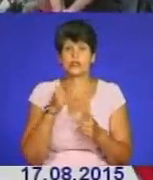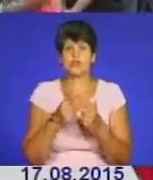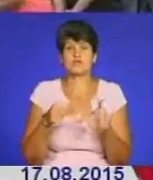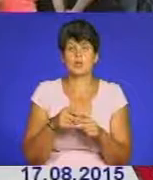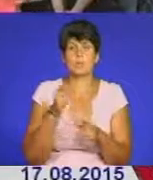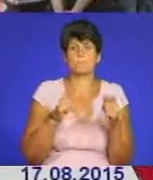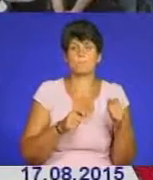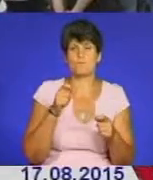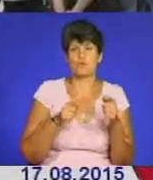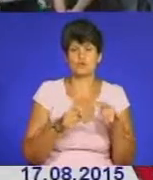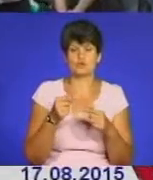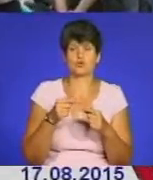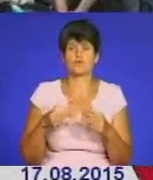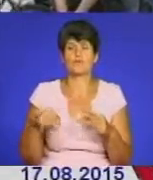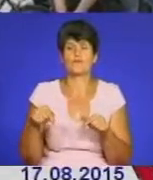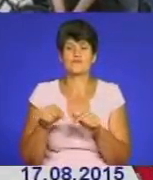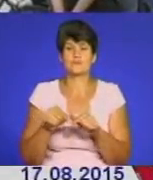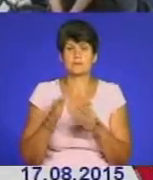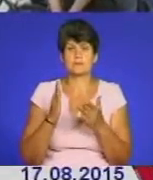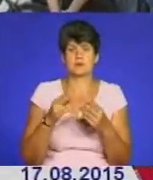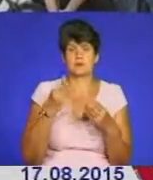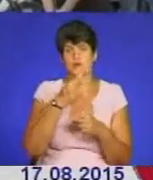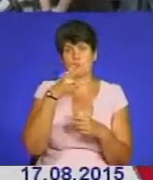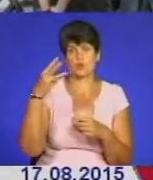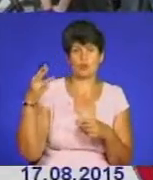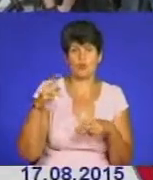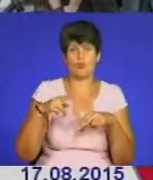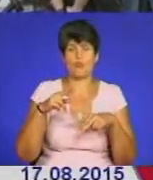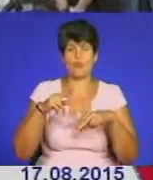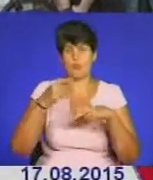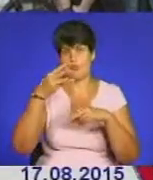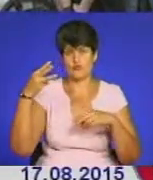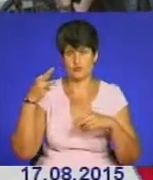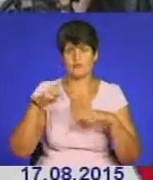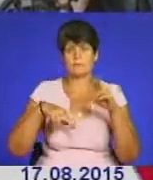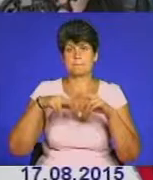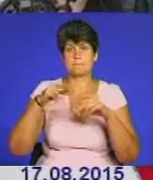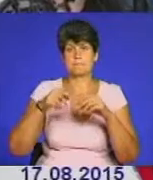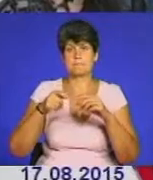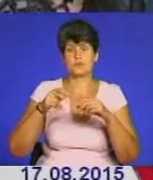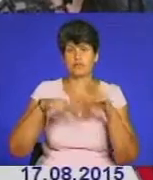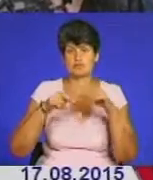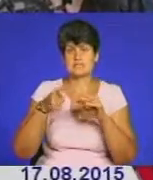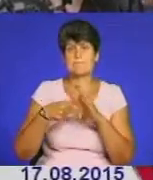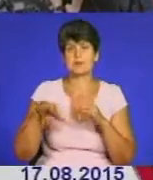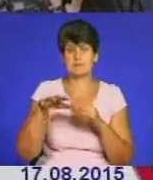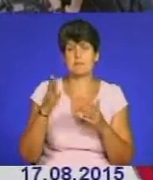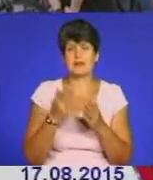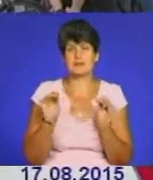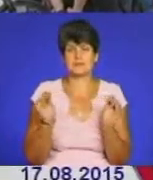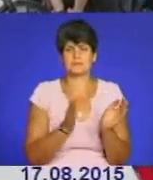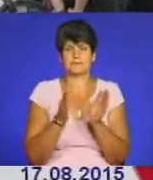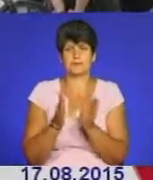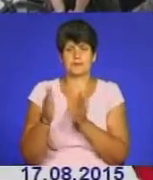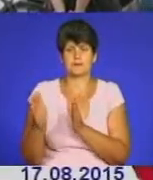молочного відділу і бароекспрес має будуватися трьохповерхове торгове приміщення. Ми мали зміщати всі точки торгові в